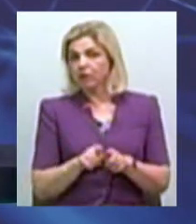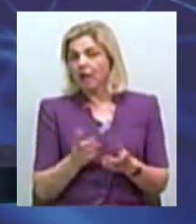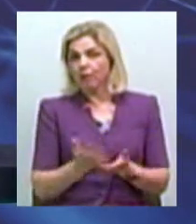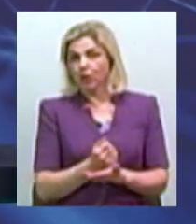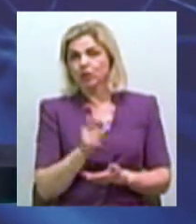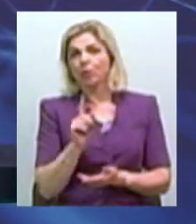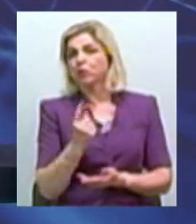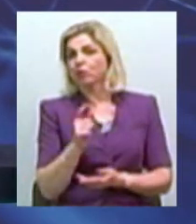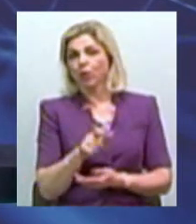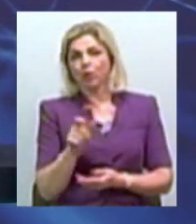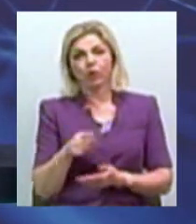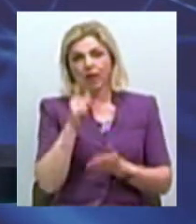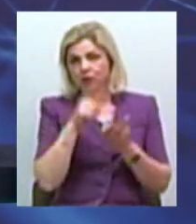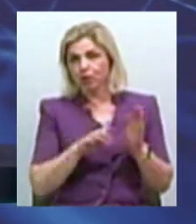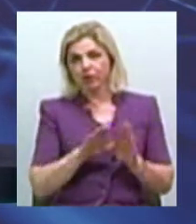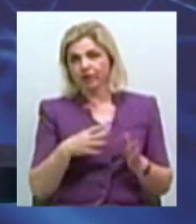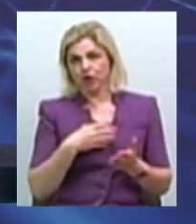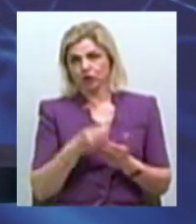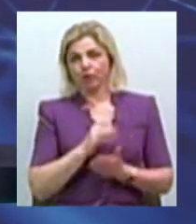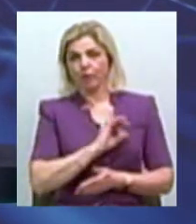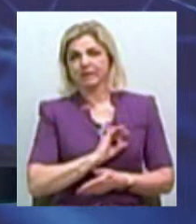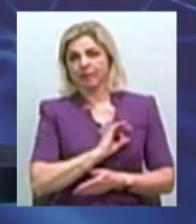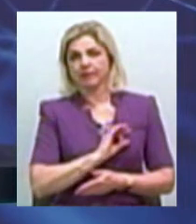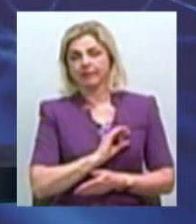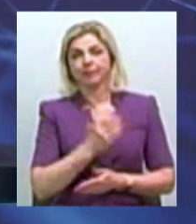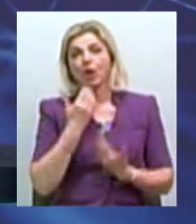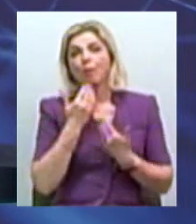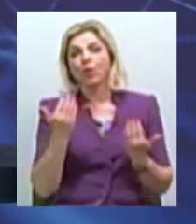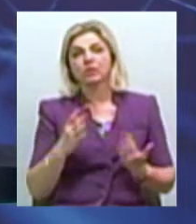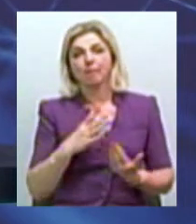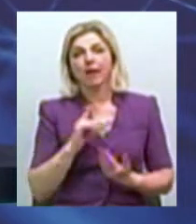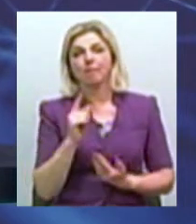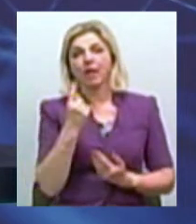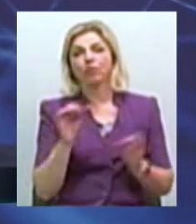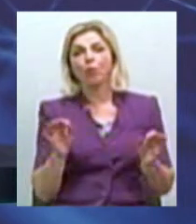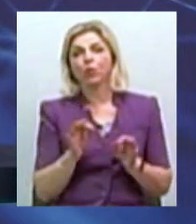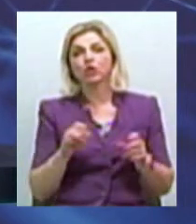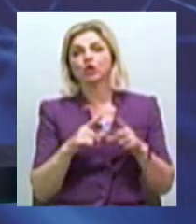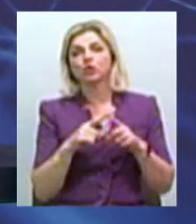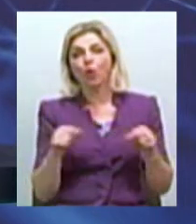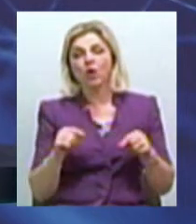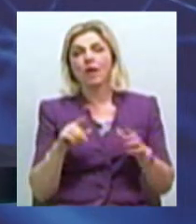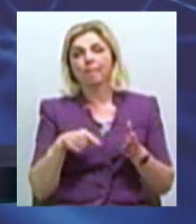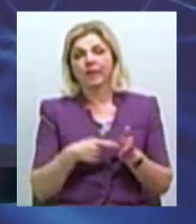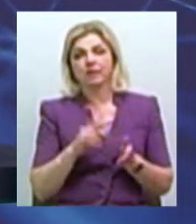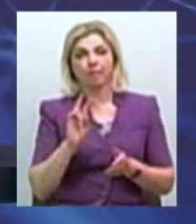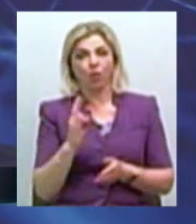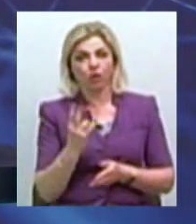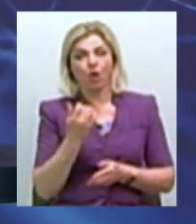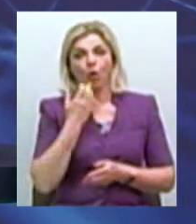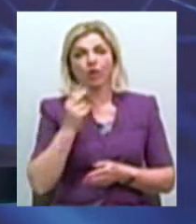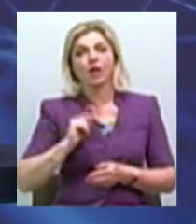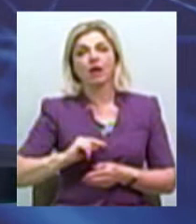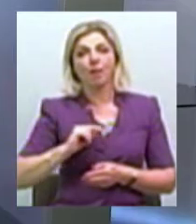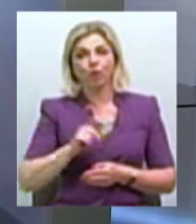не довіряють своїй спільці? Ну, останній приклад у нас був у першій музичній школі міста Миколаєва, коли наймані